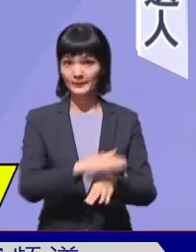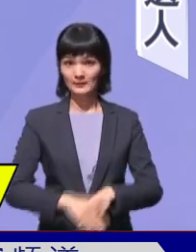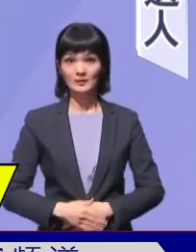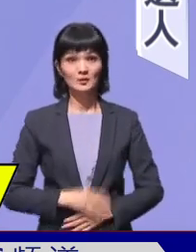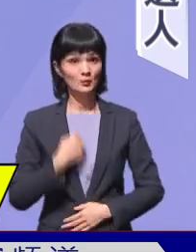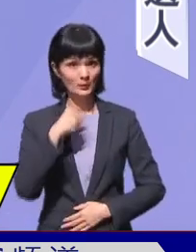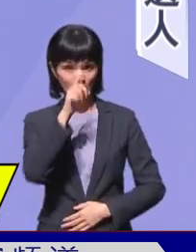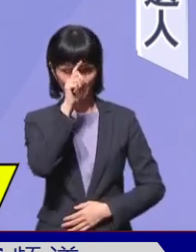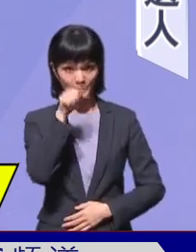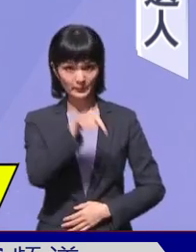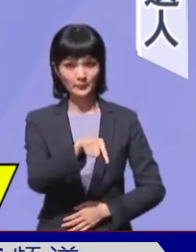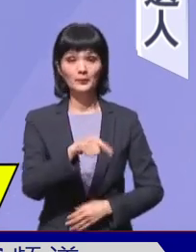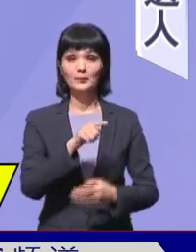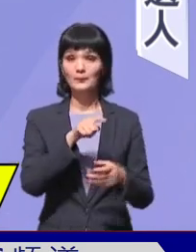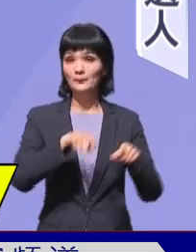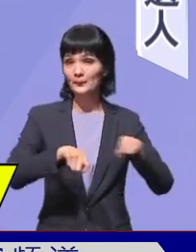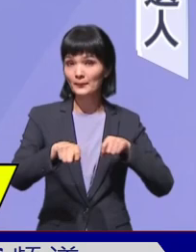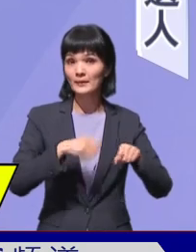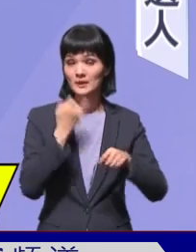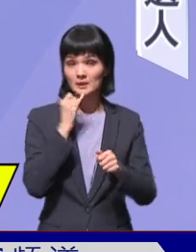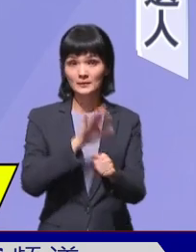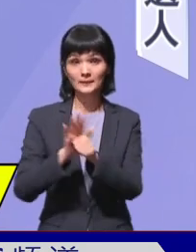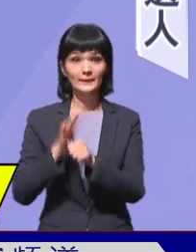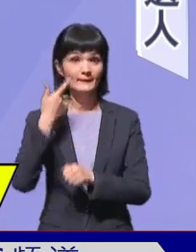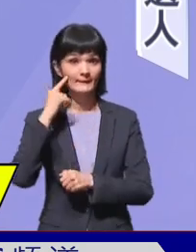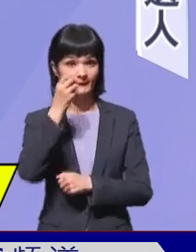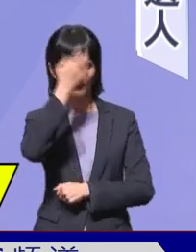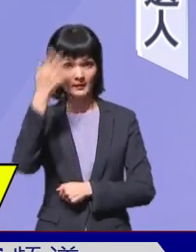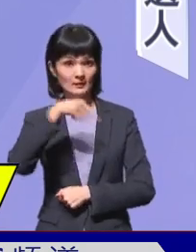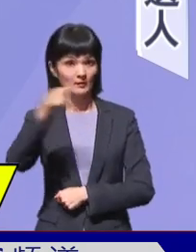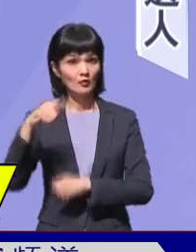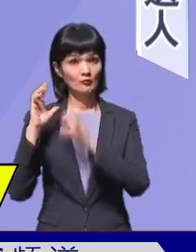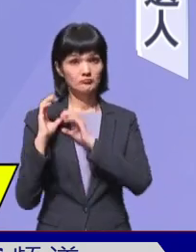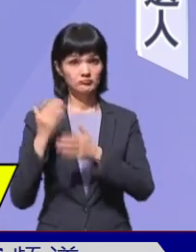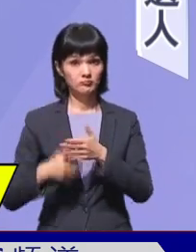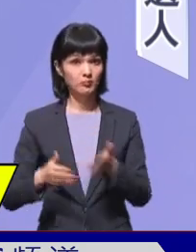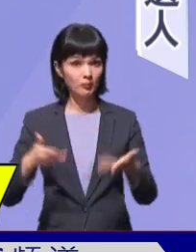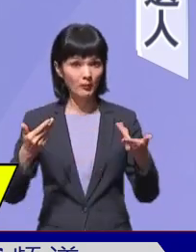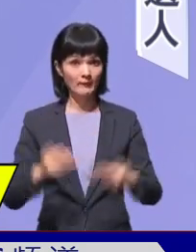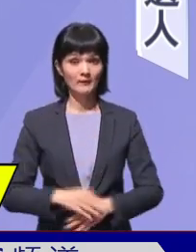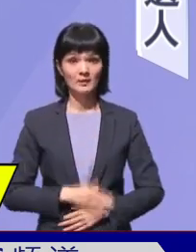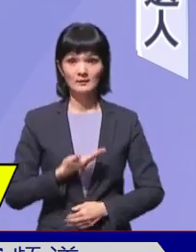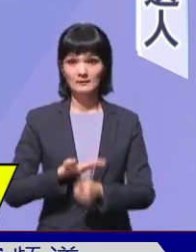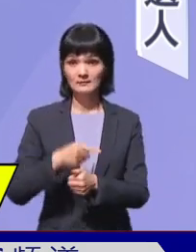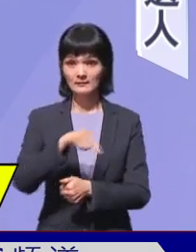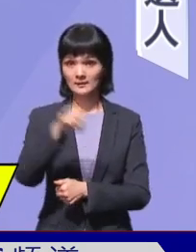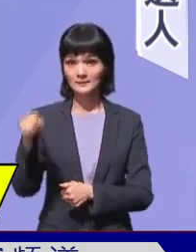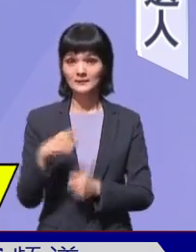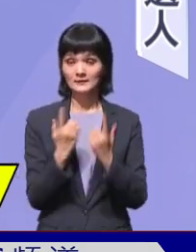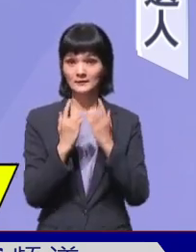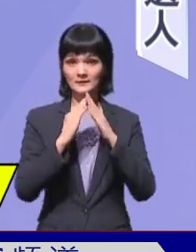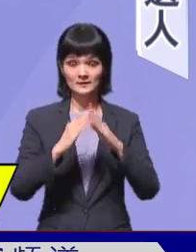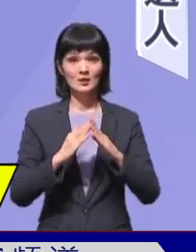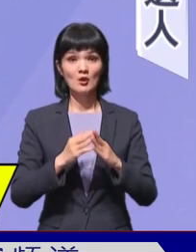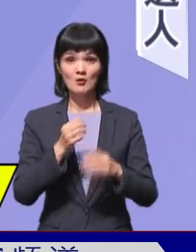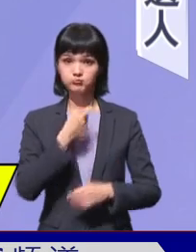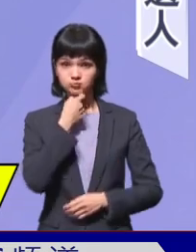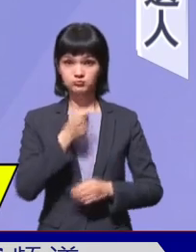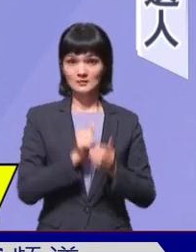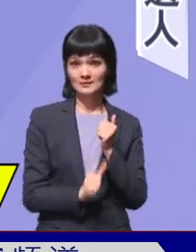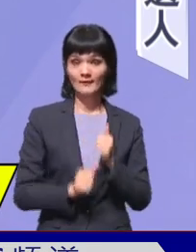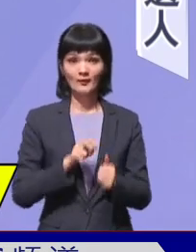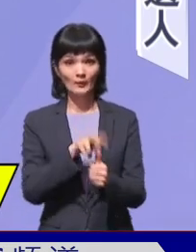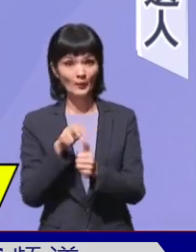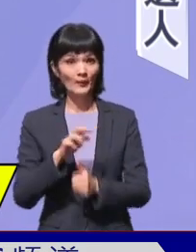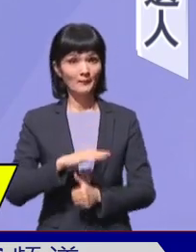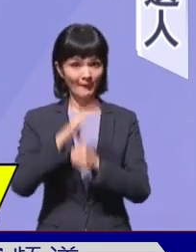就是希望能够减轻我们年轻爸妈的负担，让这些年轻人在台北市敢生、愿意生、